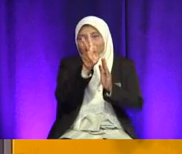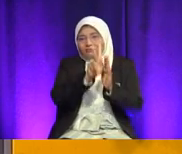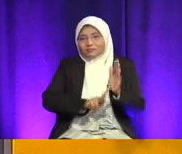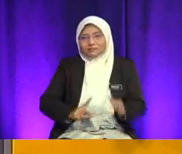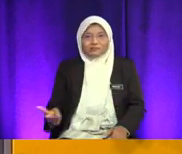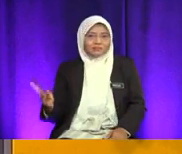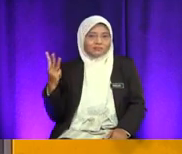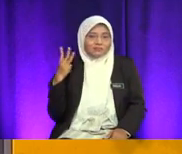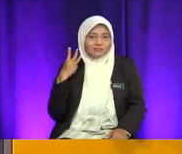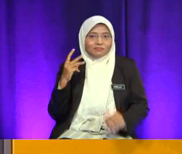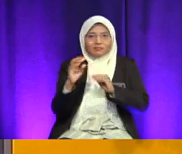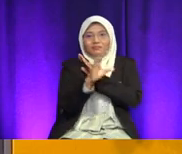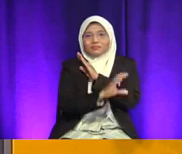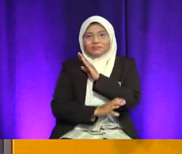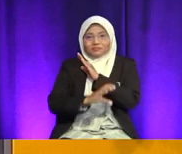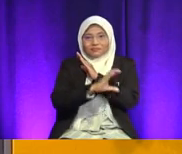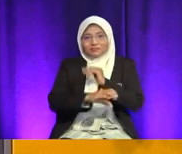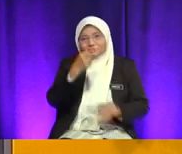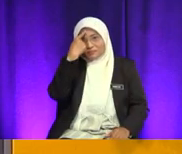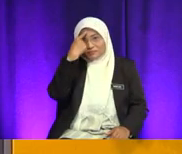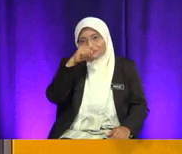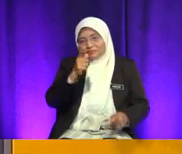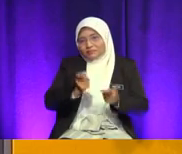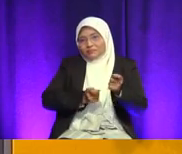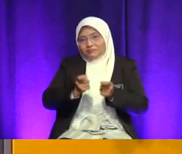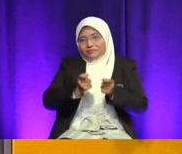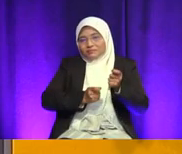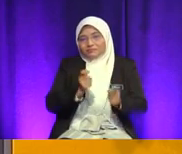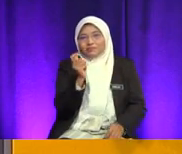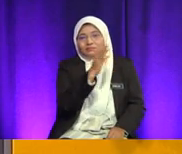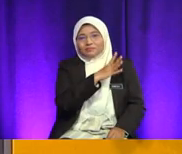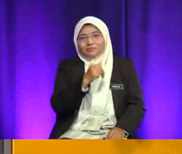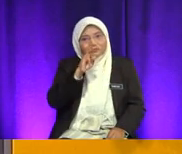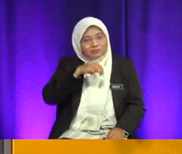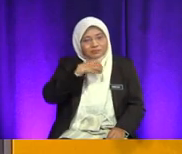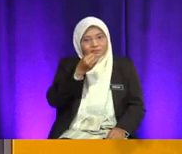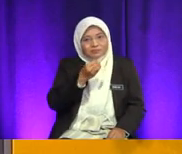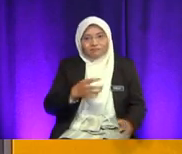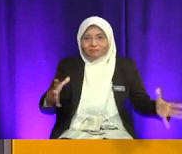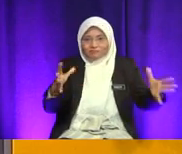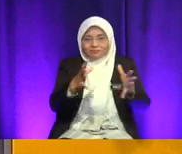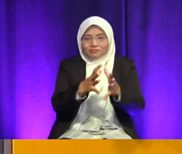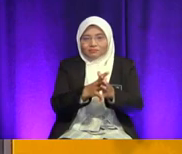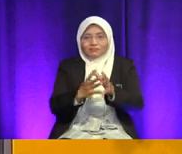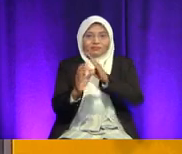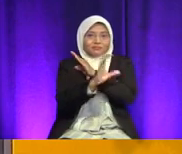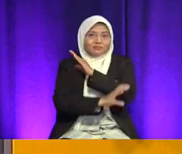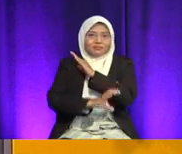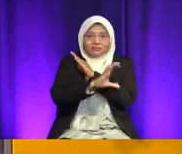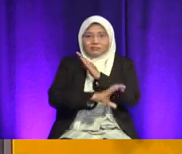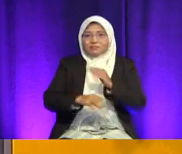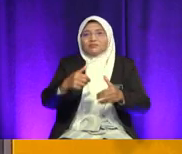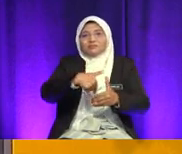untuk memerintah tanpa campur tangan daripada kuasa